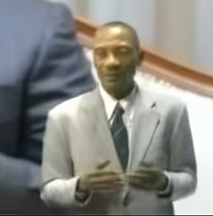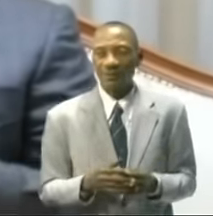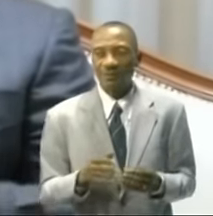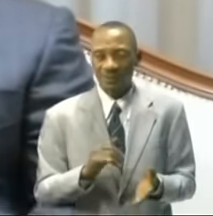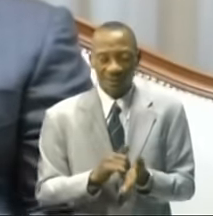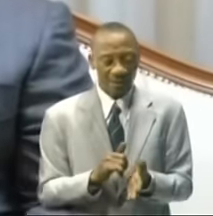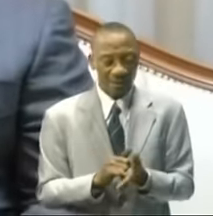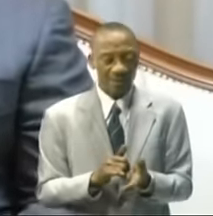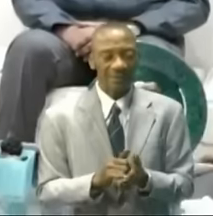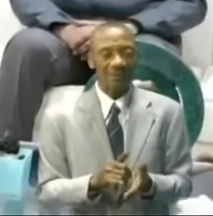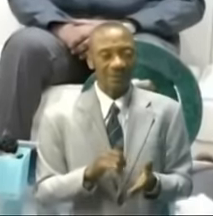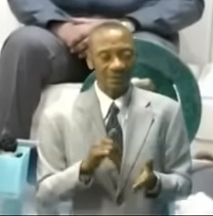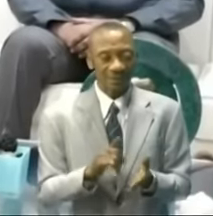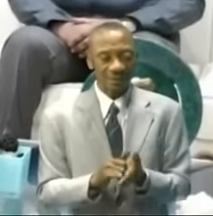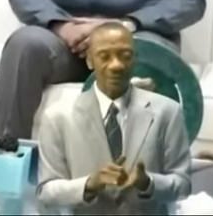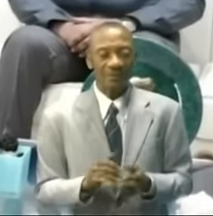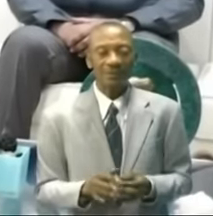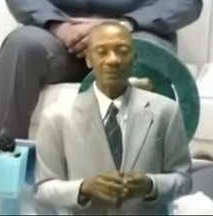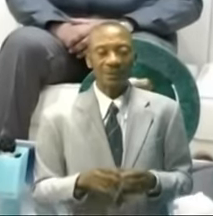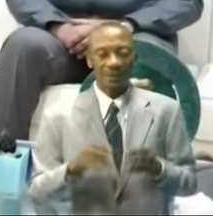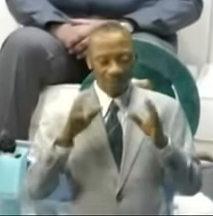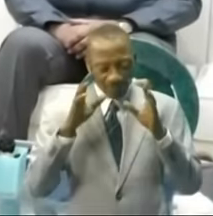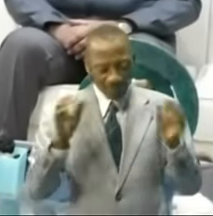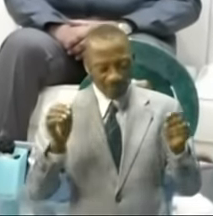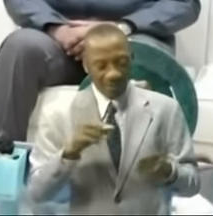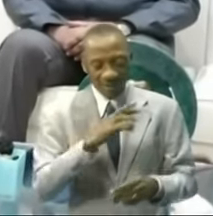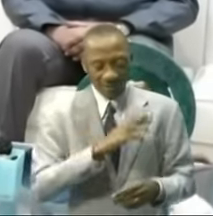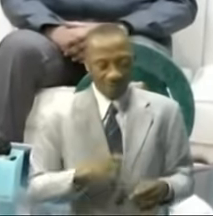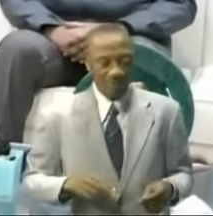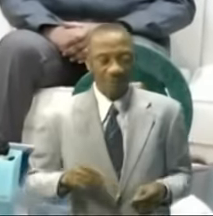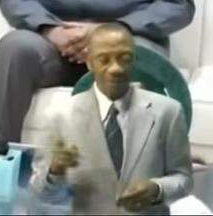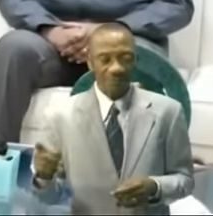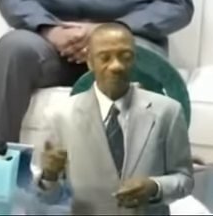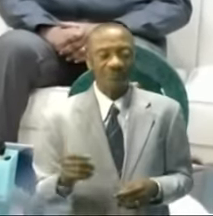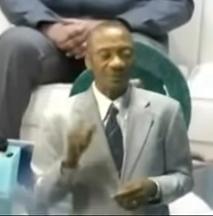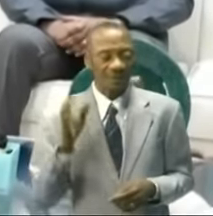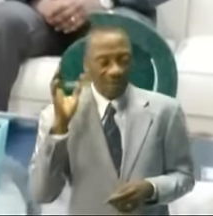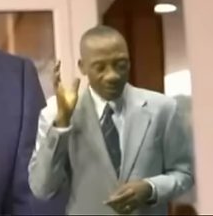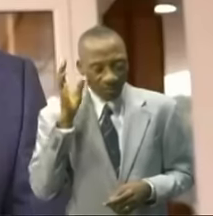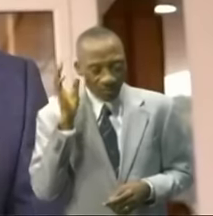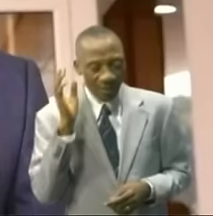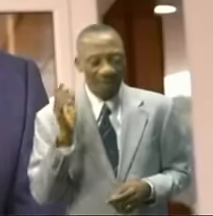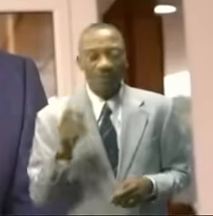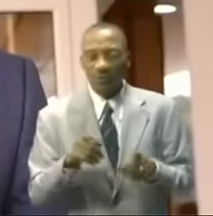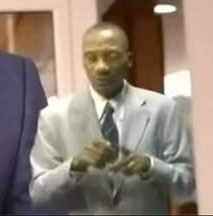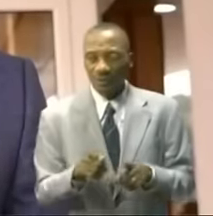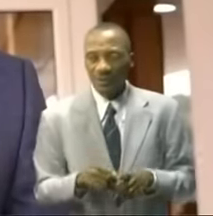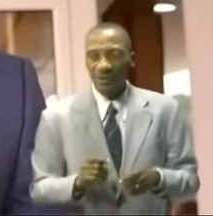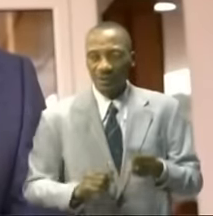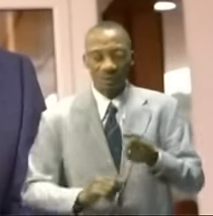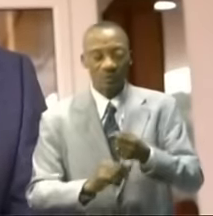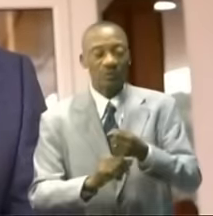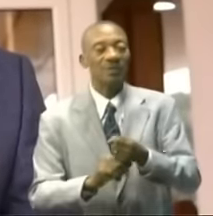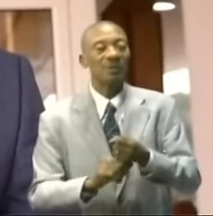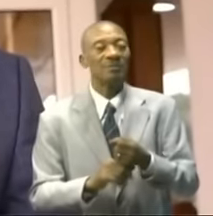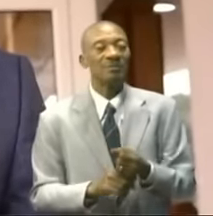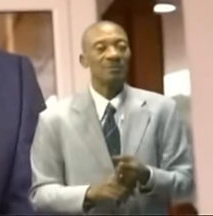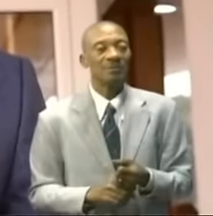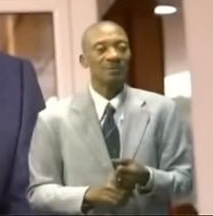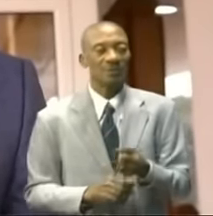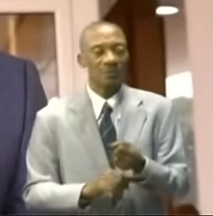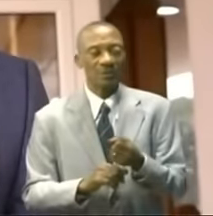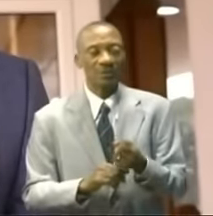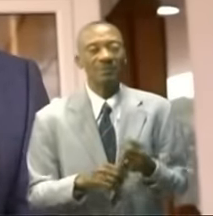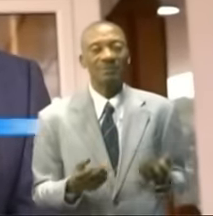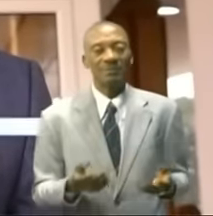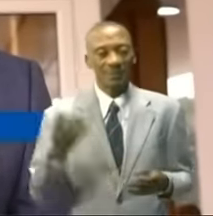pour Covid-19 que la RDC, c'est le pays où il y a eu le moins de morts par Covid-19. Je rappelle que nous avons eu Ebola